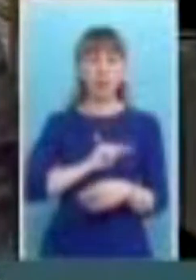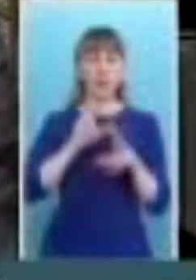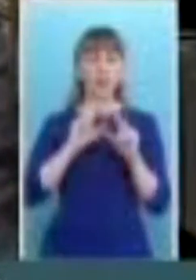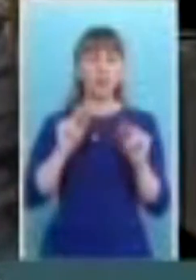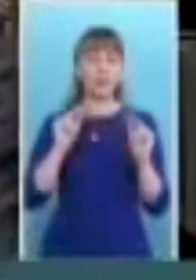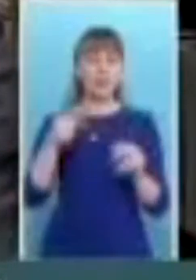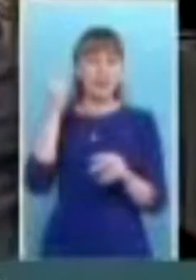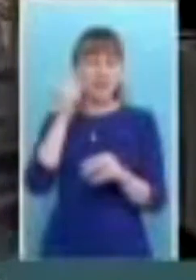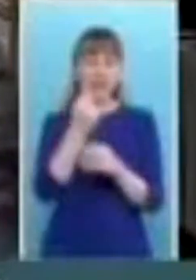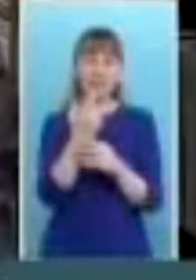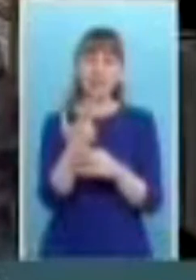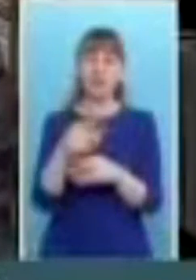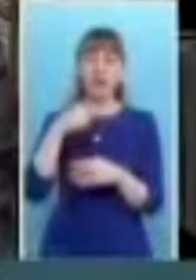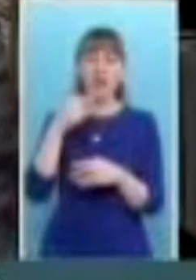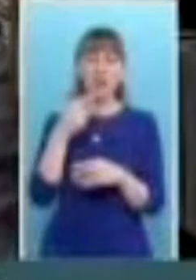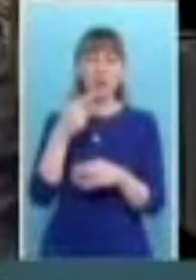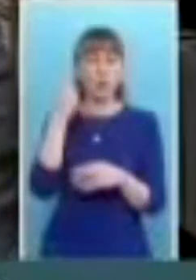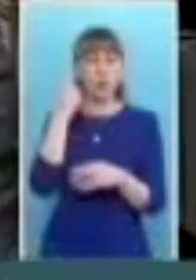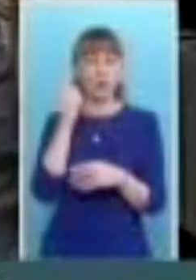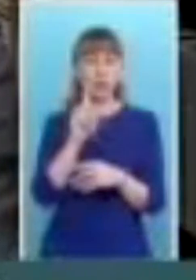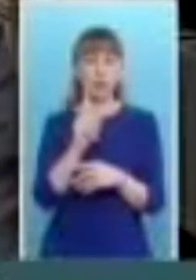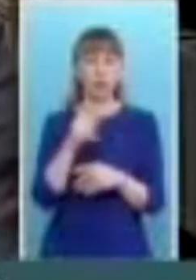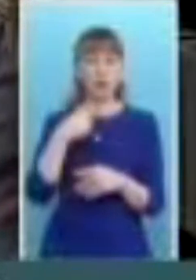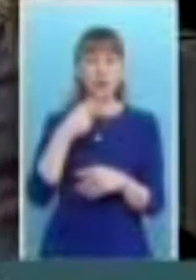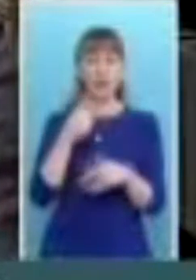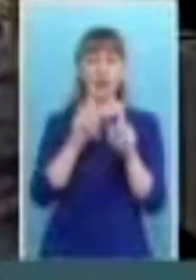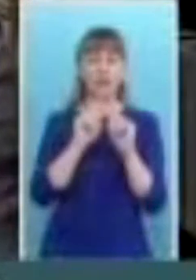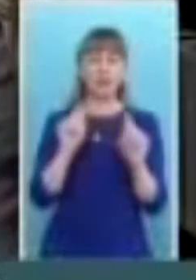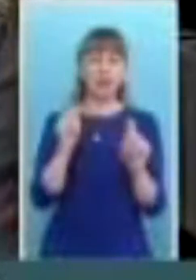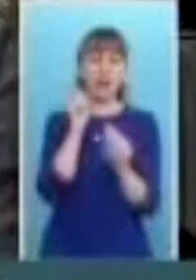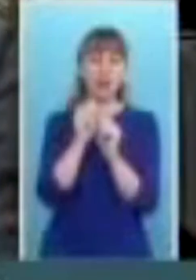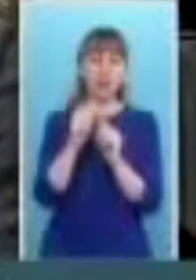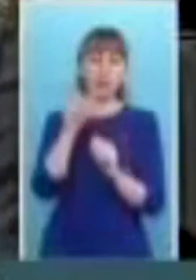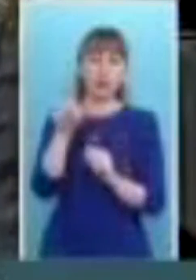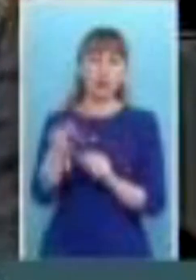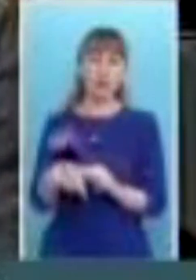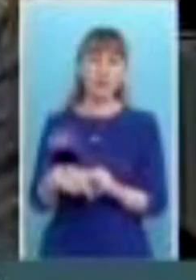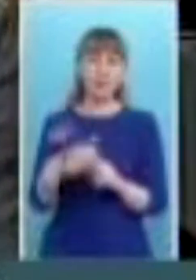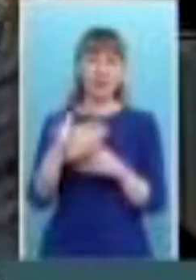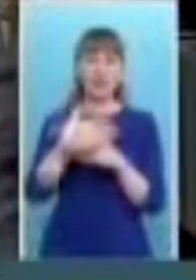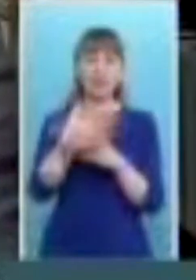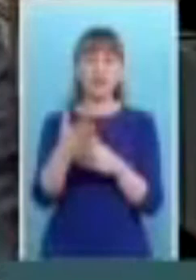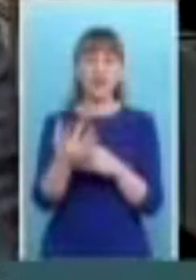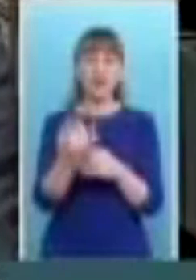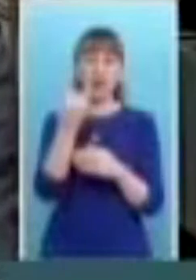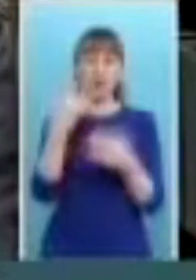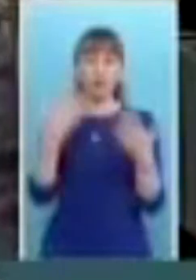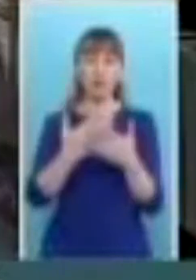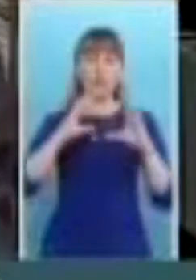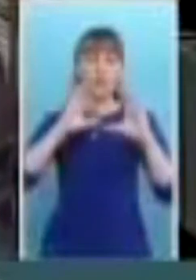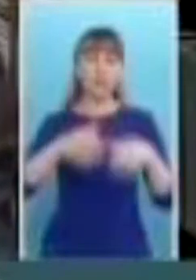и знаю несколько языков, считаю, что язык открывает каждому человеку дверь, окно в новый